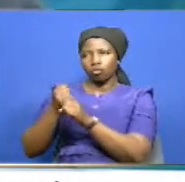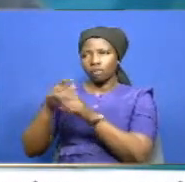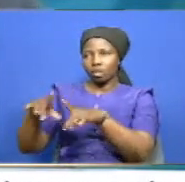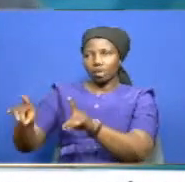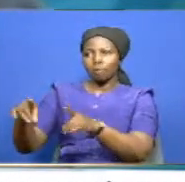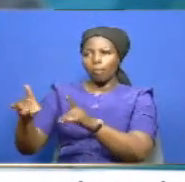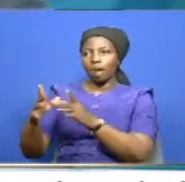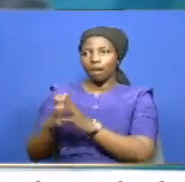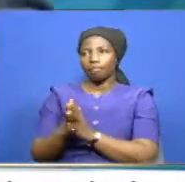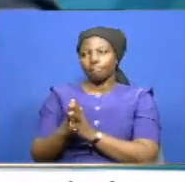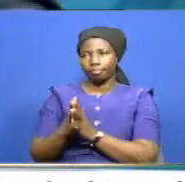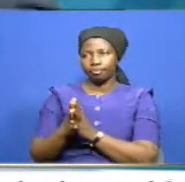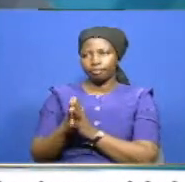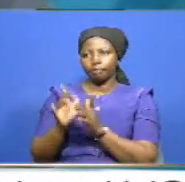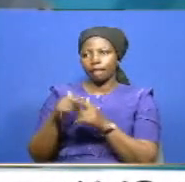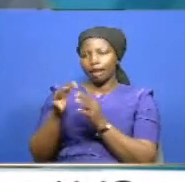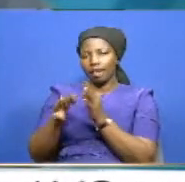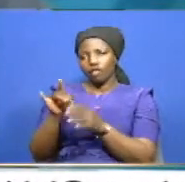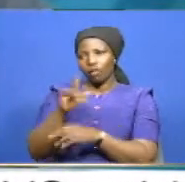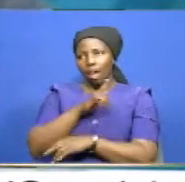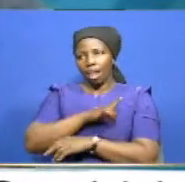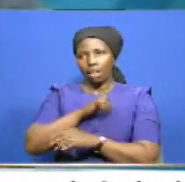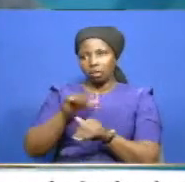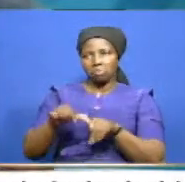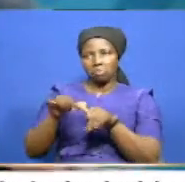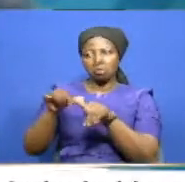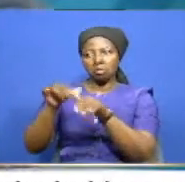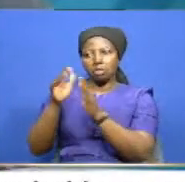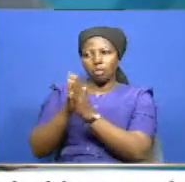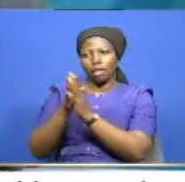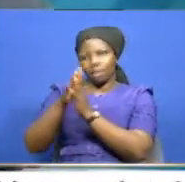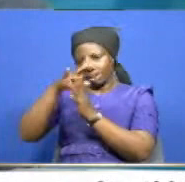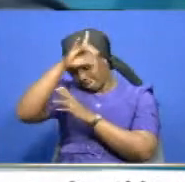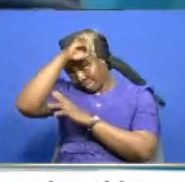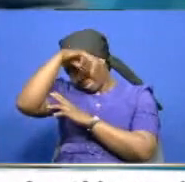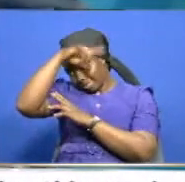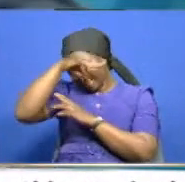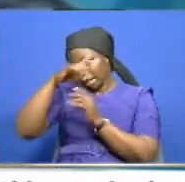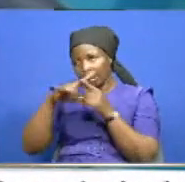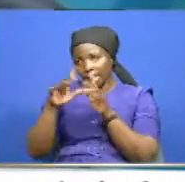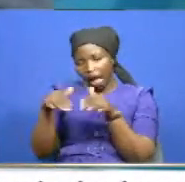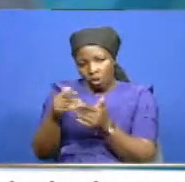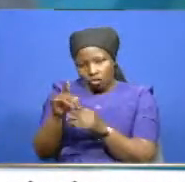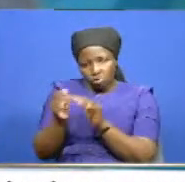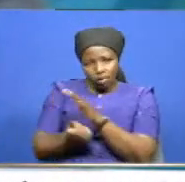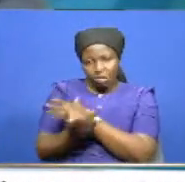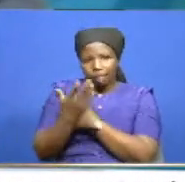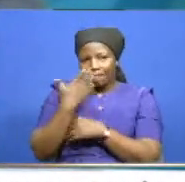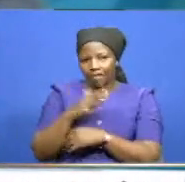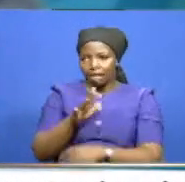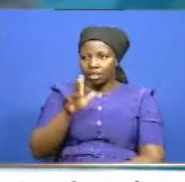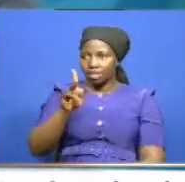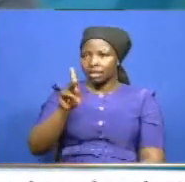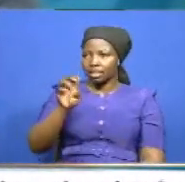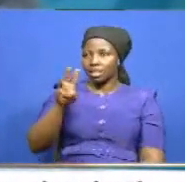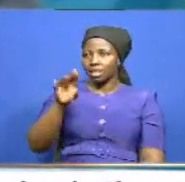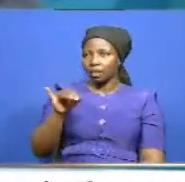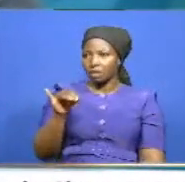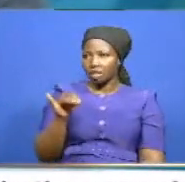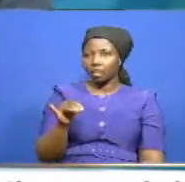sasa ukiwa na bahati uendelee na kufanya degree. Lakini sasa vile umeeleza, Kewi